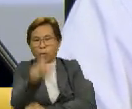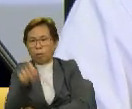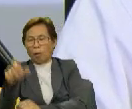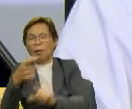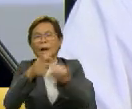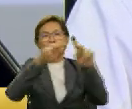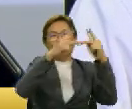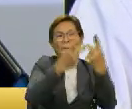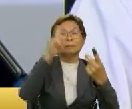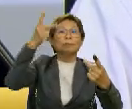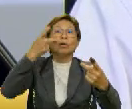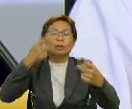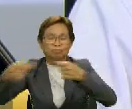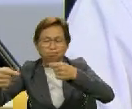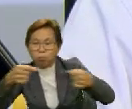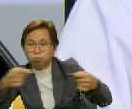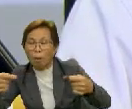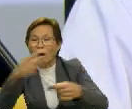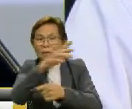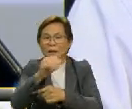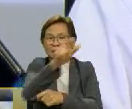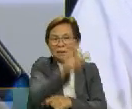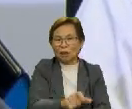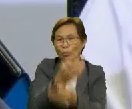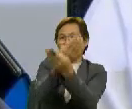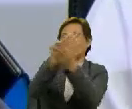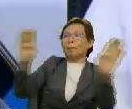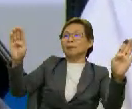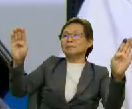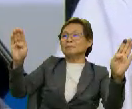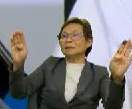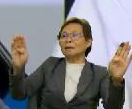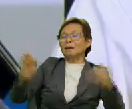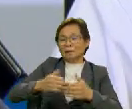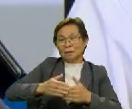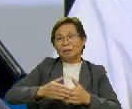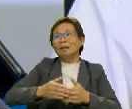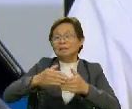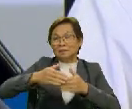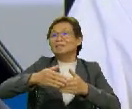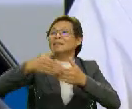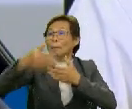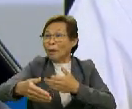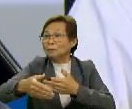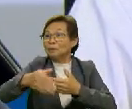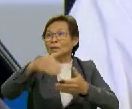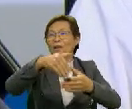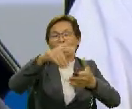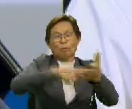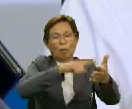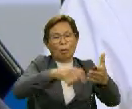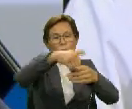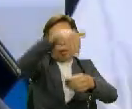daripada parti-parti politik serta calon bebas selepas pengundian yang telah dijalankan